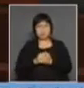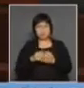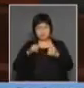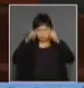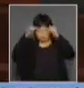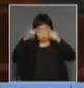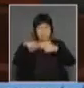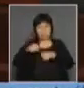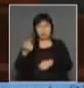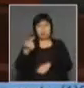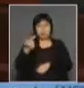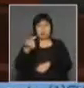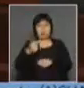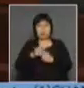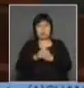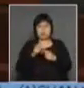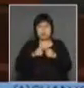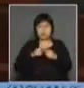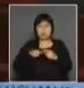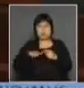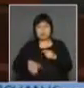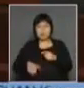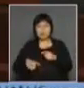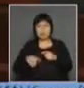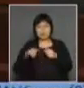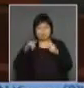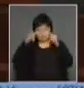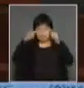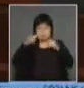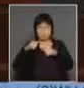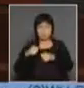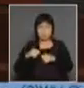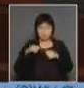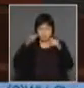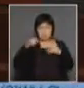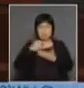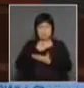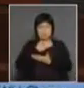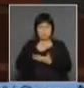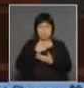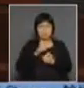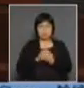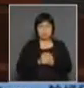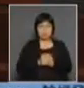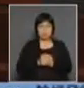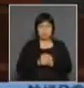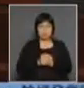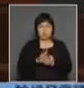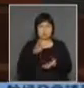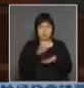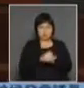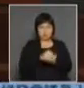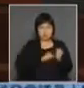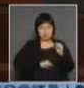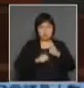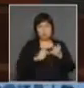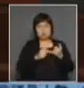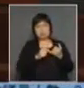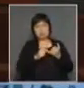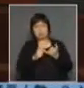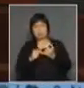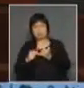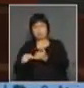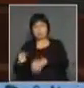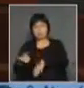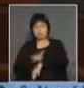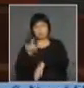係最低嘅武力。用多武力係有必要嘅，因為呢個佔領行動已經拖得太耐啦。呢、這個佔